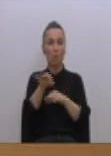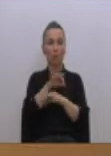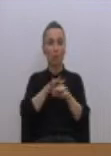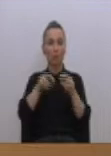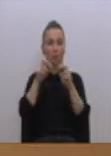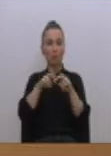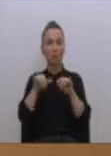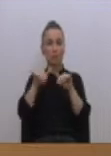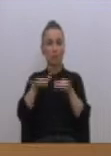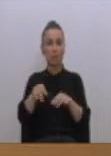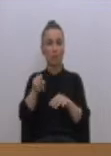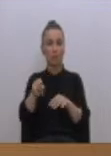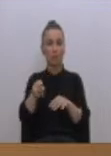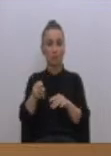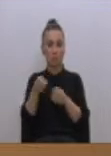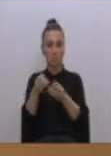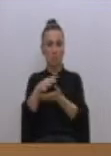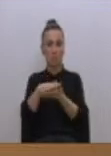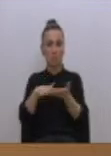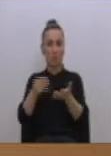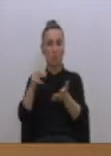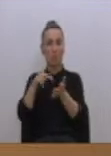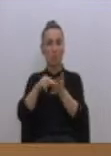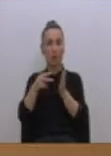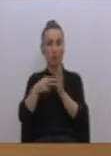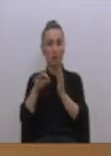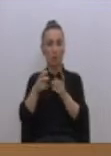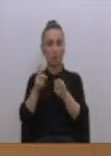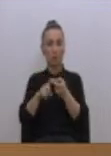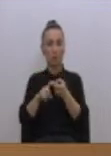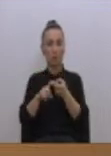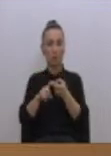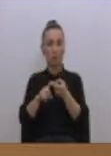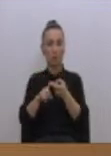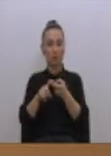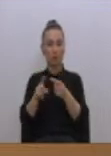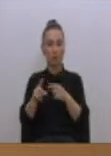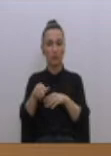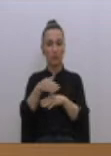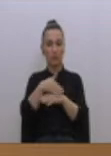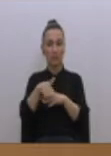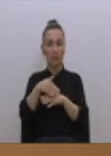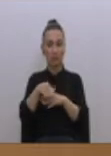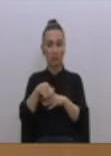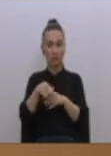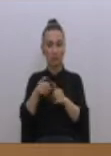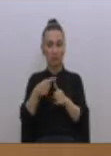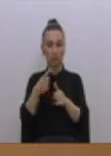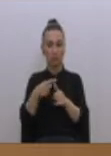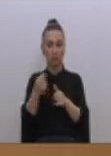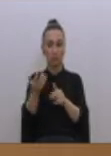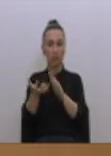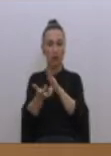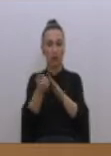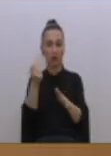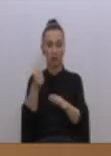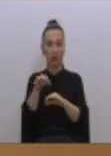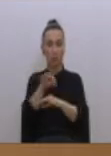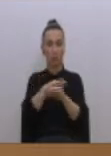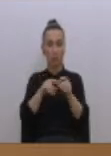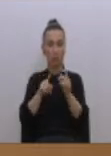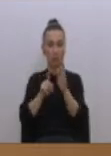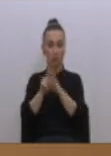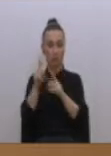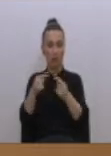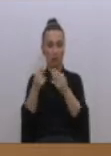შემოწმება, სადაც მიმდინარეობს საბიუჯეტო და ძირითადად ეს საგარეო ვალუტა აღებული თანხებით პროექტების